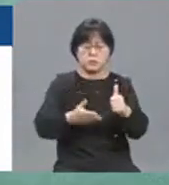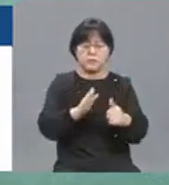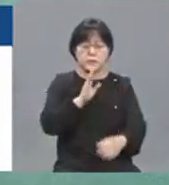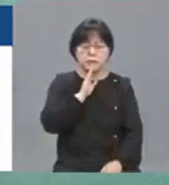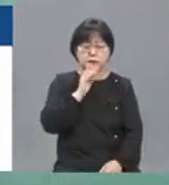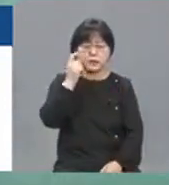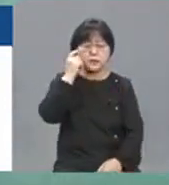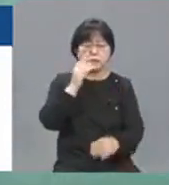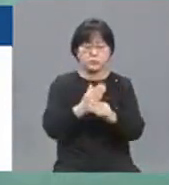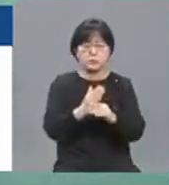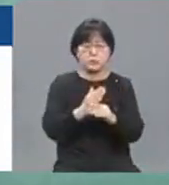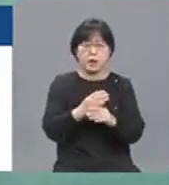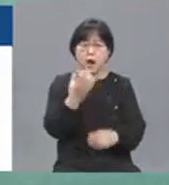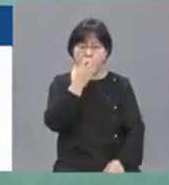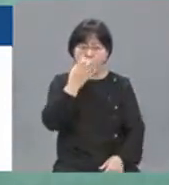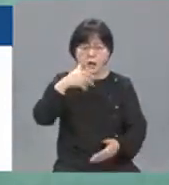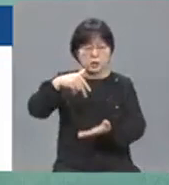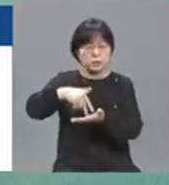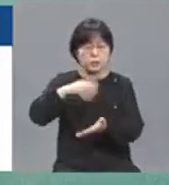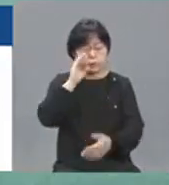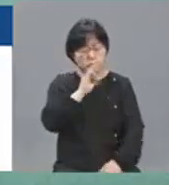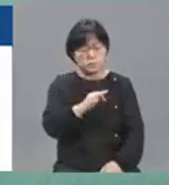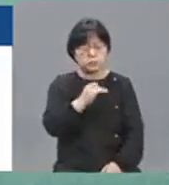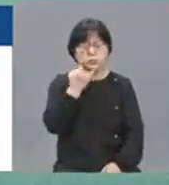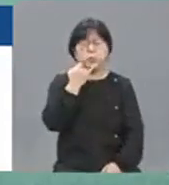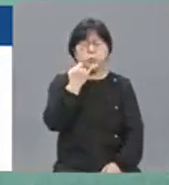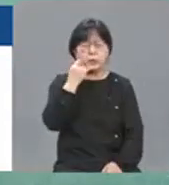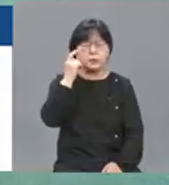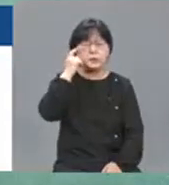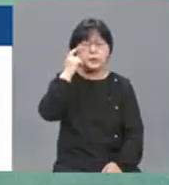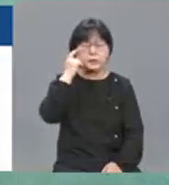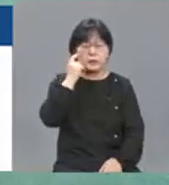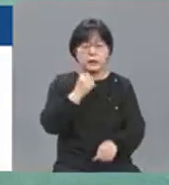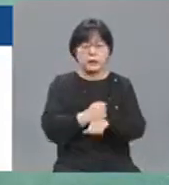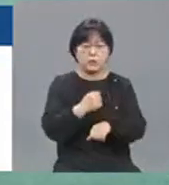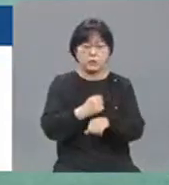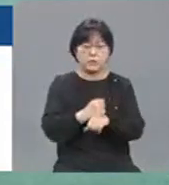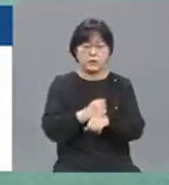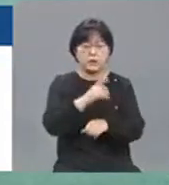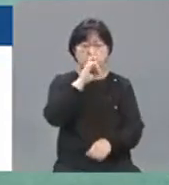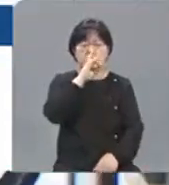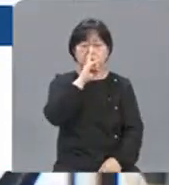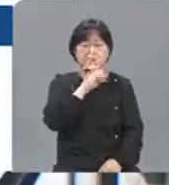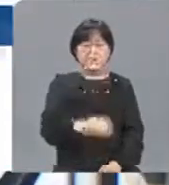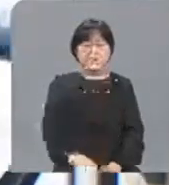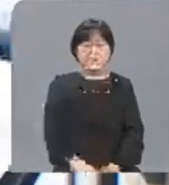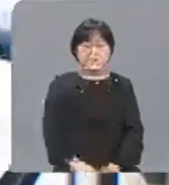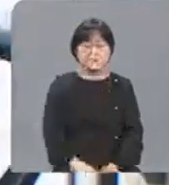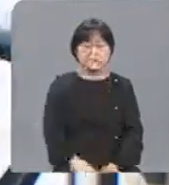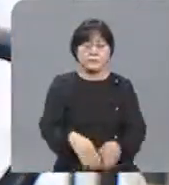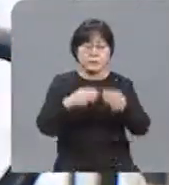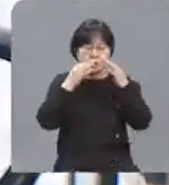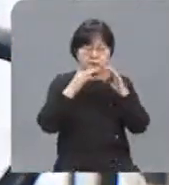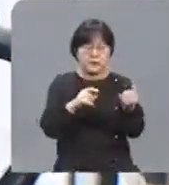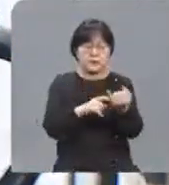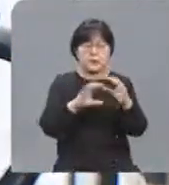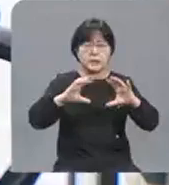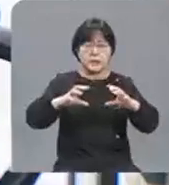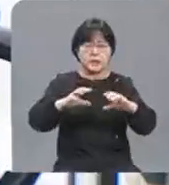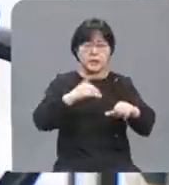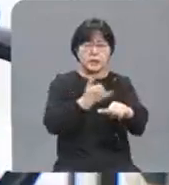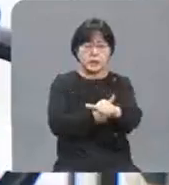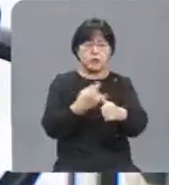거지 그냥 비장애 눈으로 본 박아서 아 이건이 정도면 됐다 이렇게 하면 안 된다는 겁니다 김씨는 국가